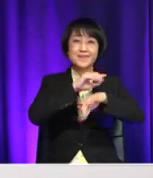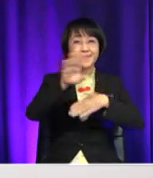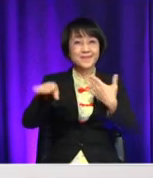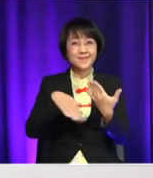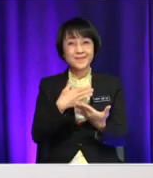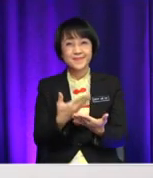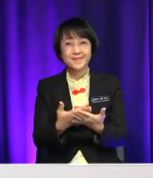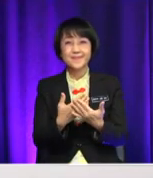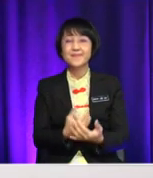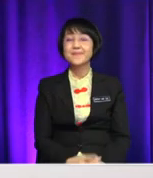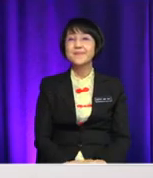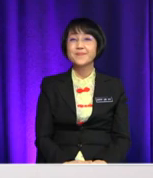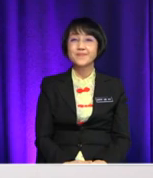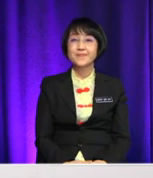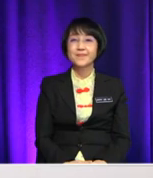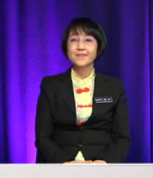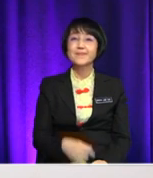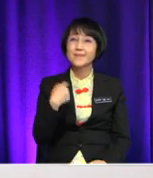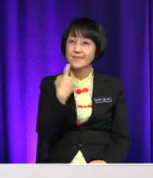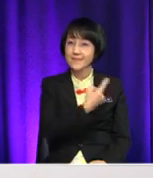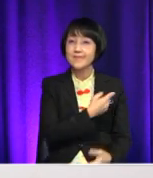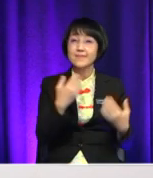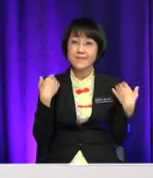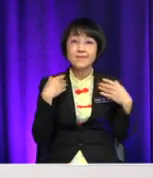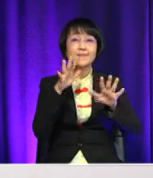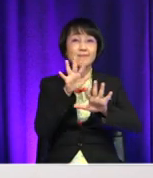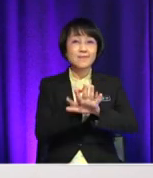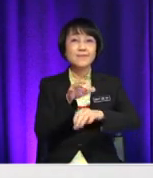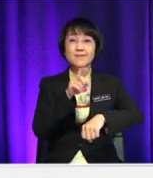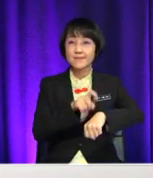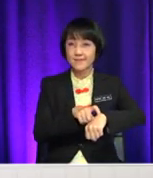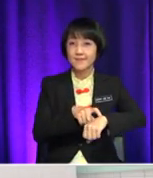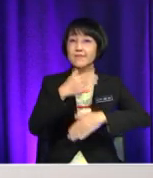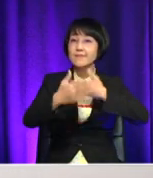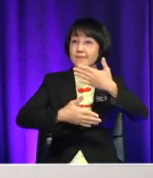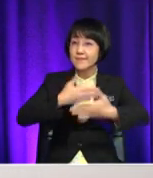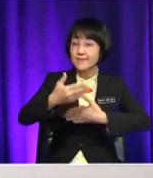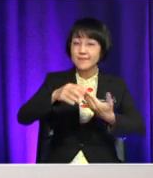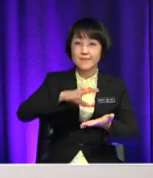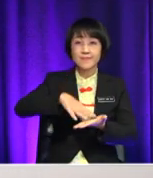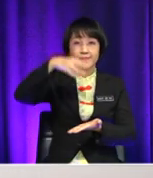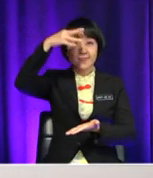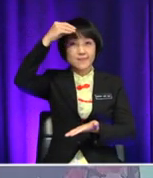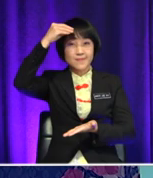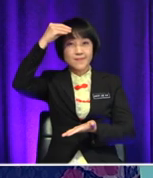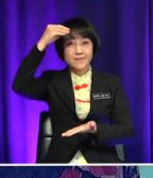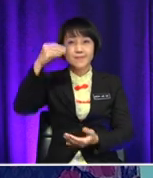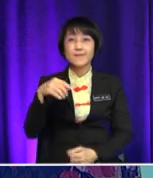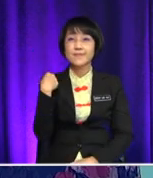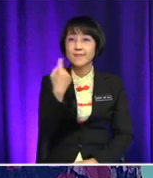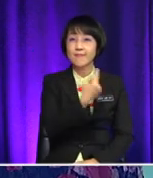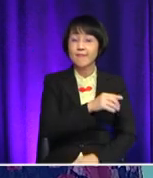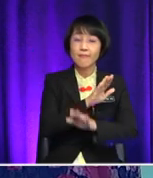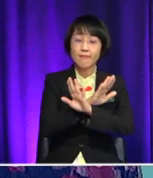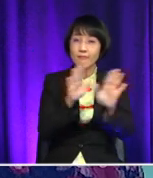sekalian Insyaallah kita ada banyak mahasiswa Sebenarnya ini adalah proses belajar kita tidak